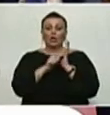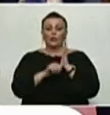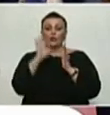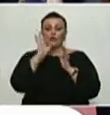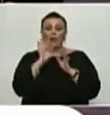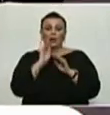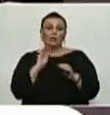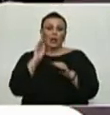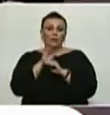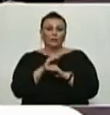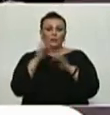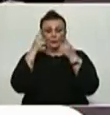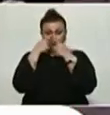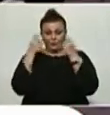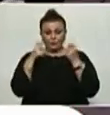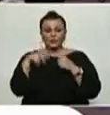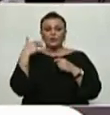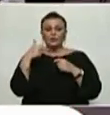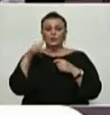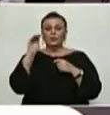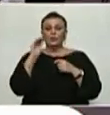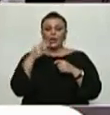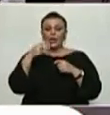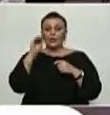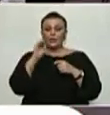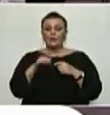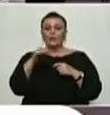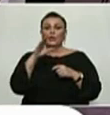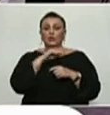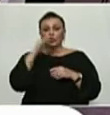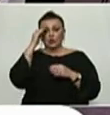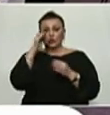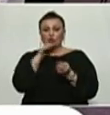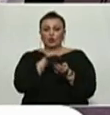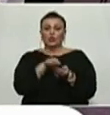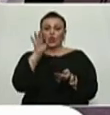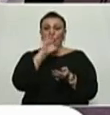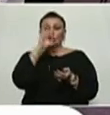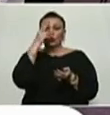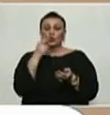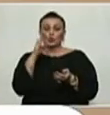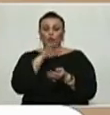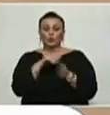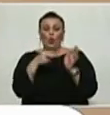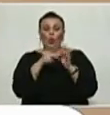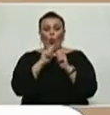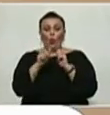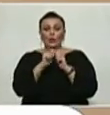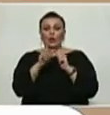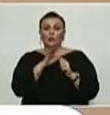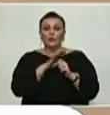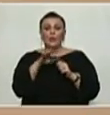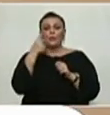artırıldığını bildirdi. Nazir qeyd etdi ki, 20 min şəhid ailə üzvü və müharibə əlillərinə sosial ödəniş təyin olunub. Bir şəxsə bir